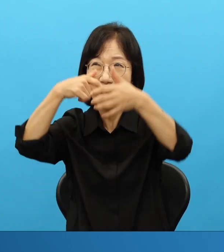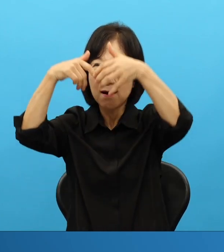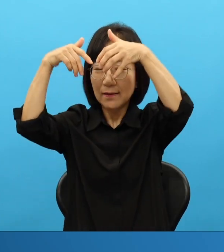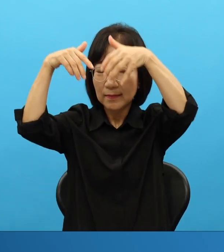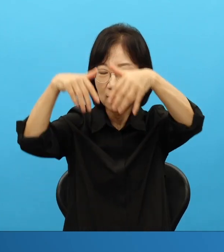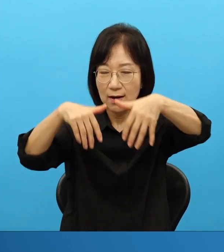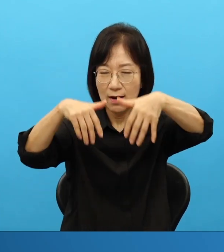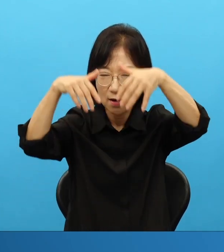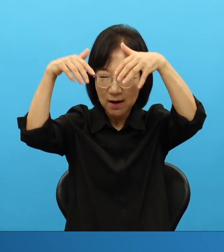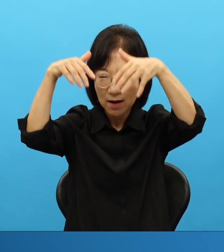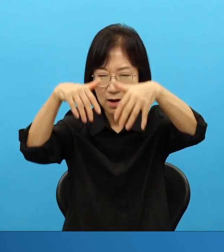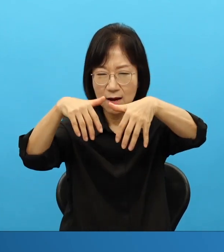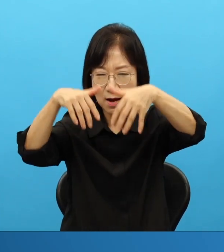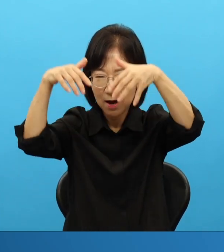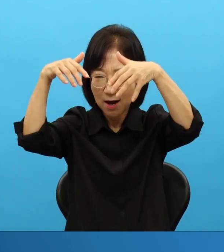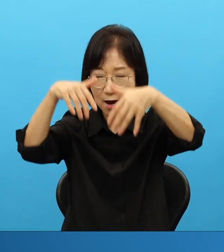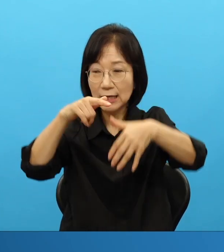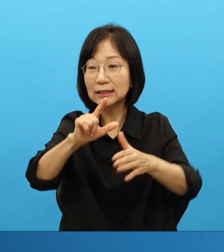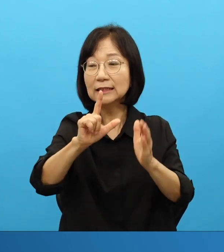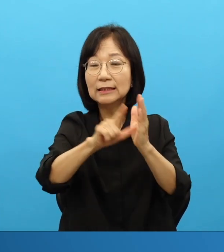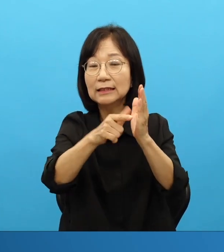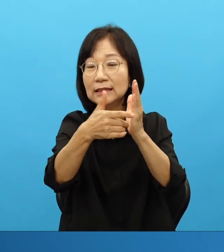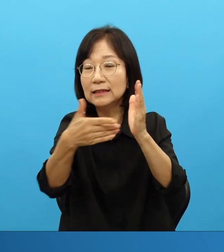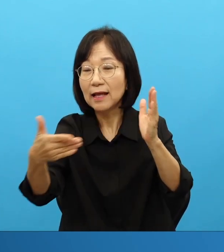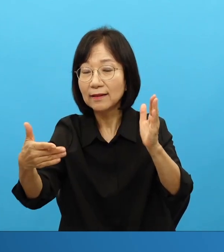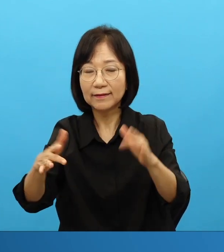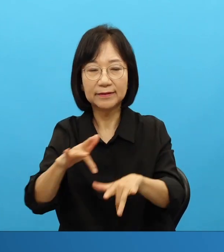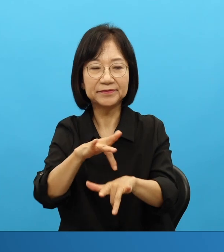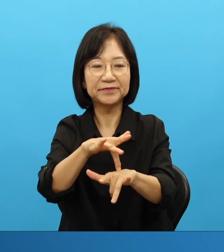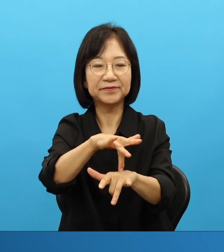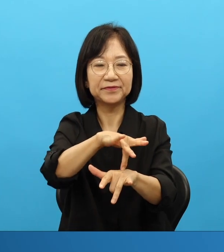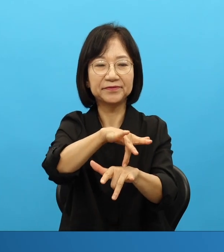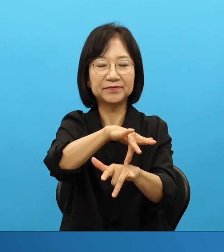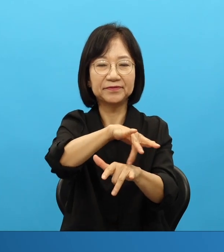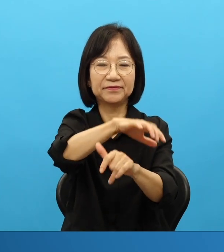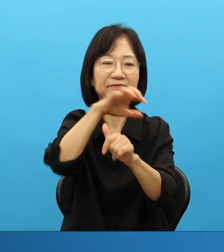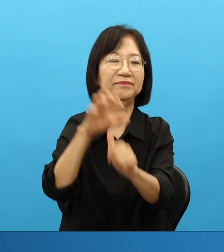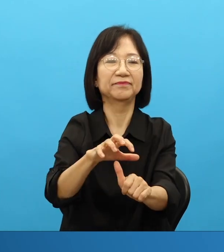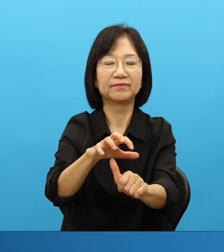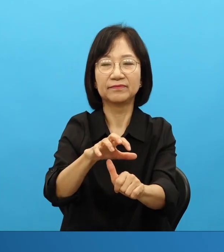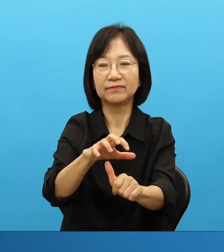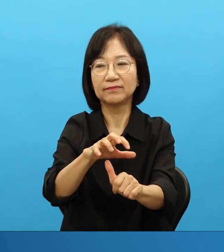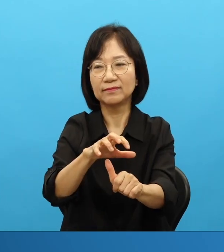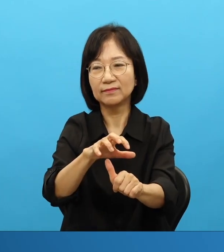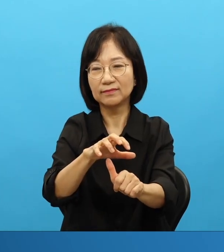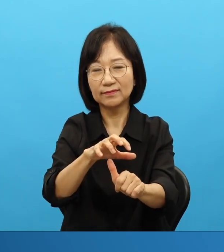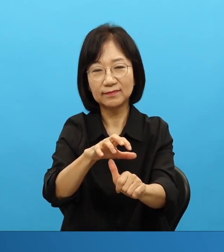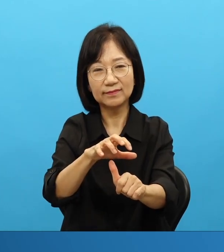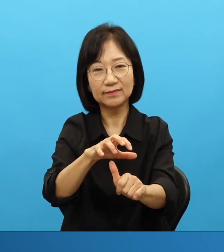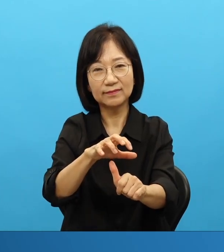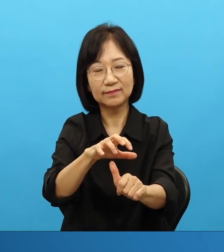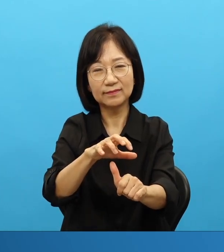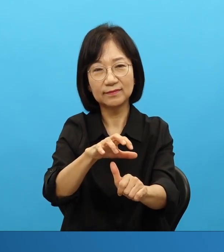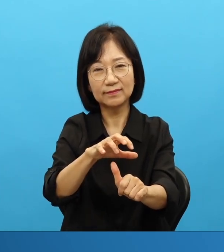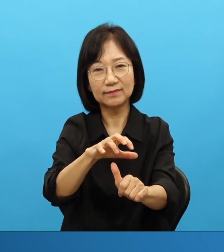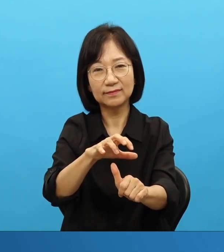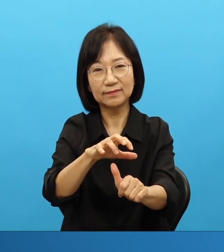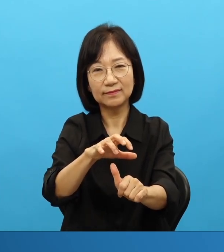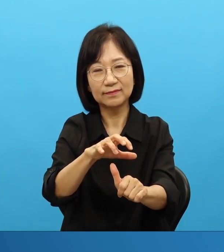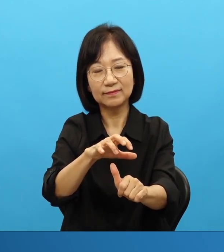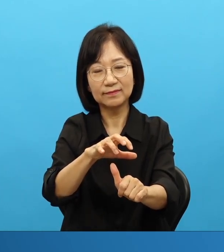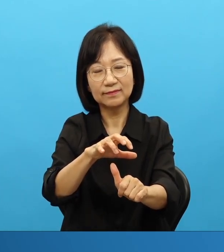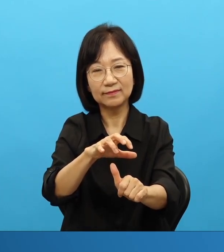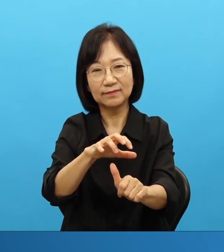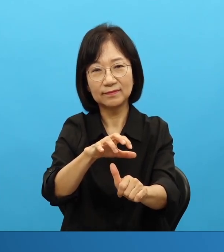사단에게 잡히게 됐어요. As a result, they were met with the age of Noah's flood, and again, they were seized control over by Satan. 그게